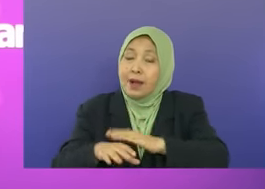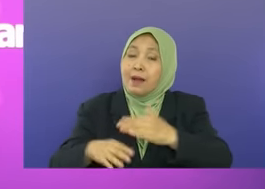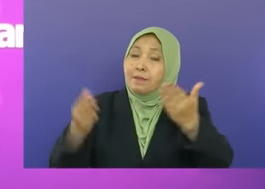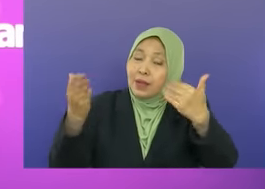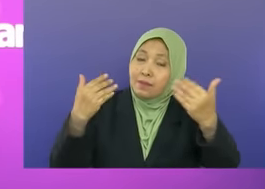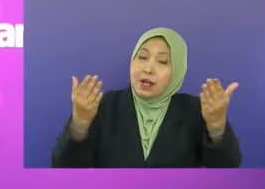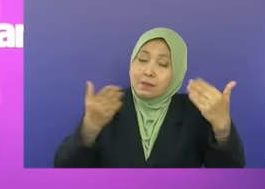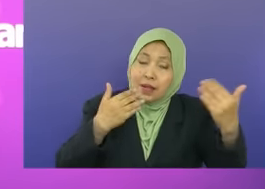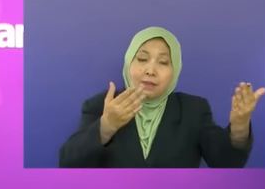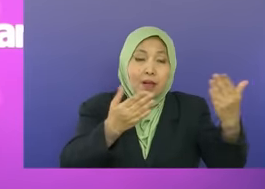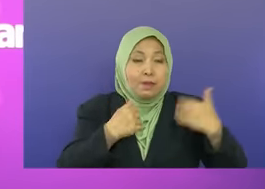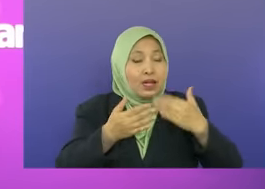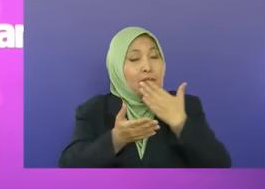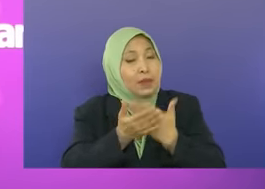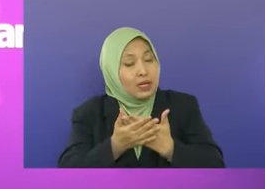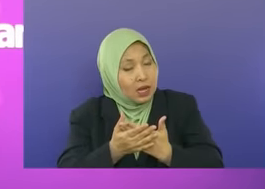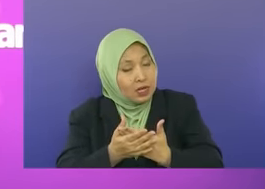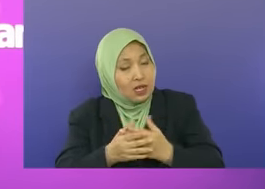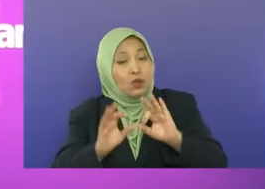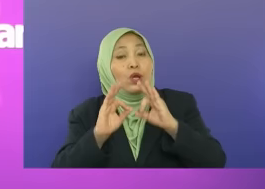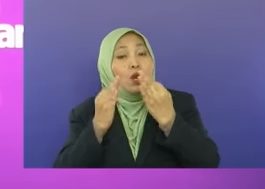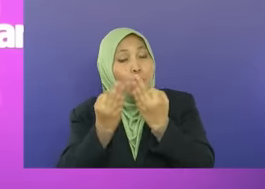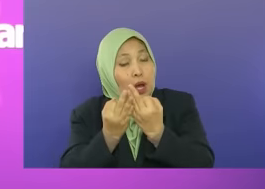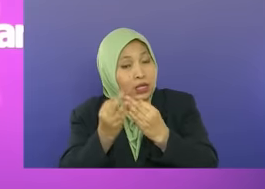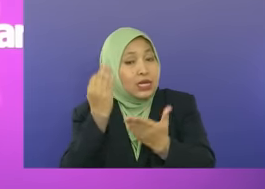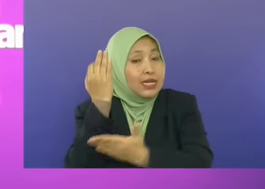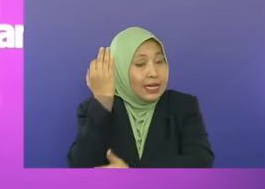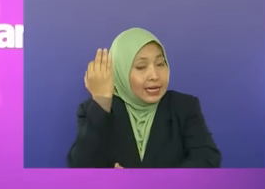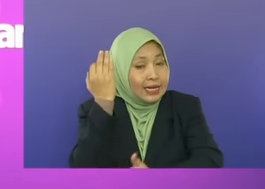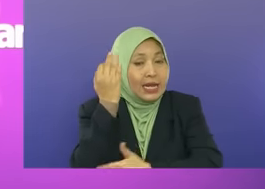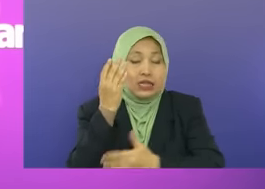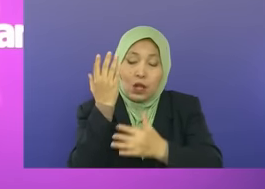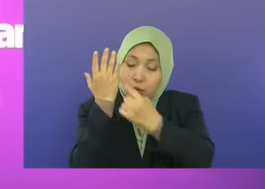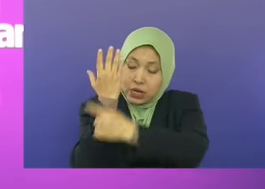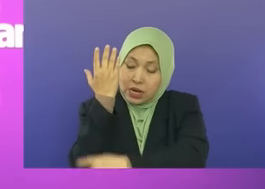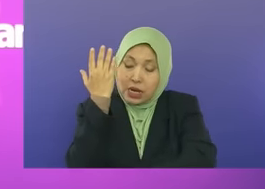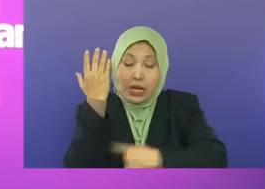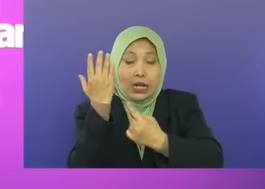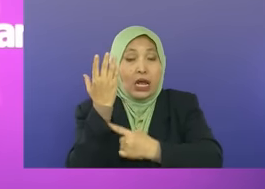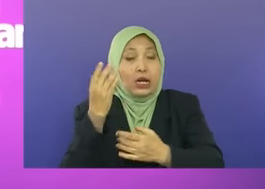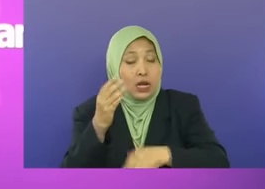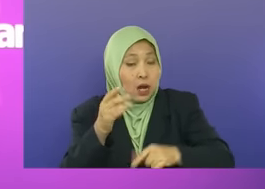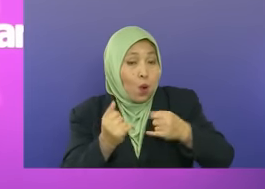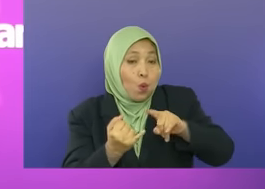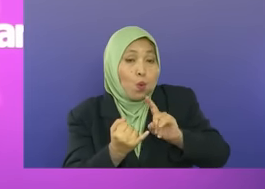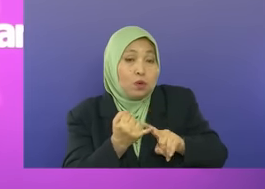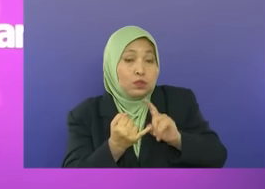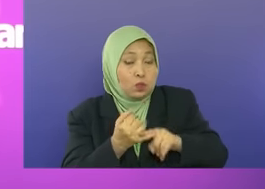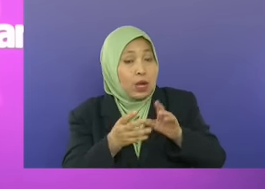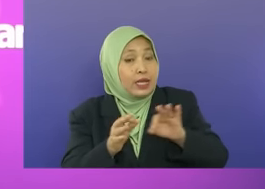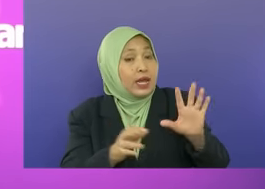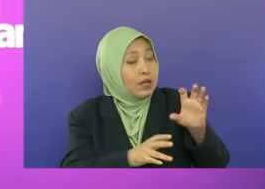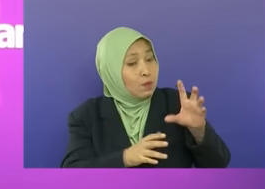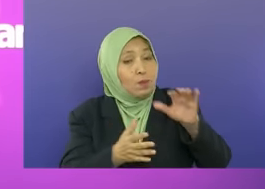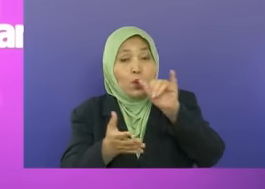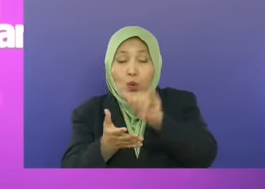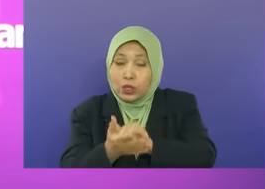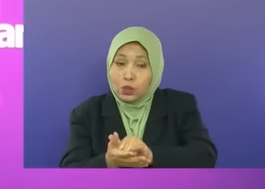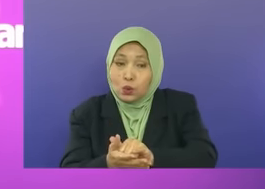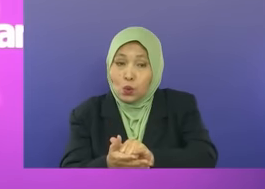kebaikan bagi sesebo keluarga Negeri ataupun negara dan ujung ayat 50 itu Allah menyatakan